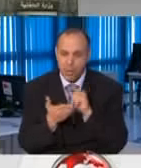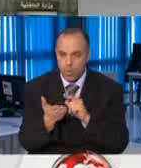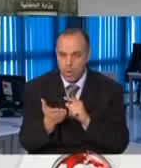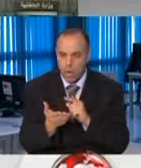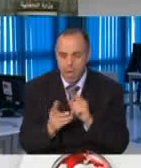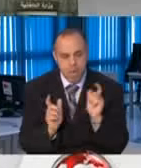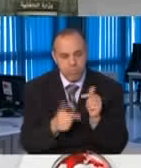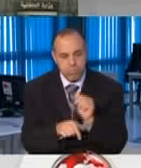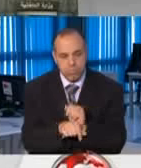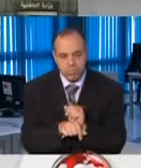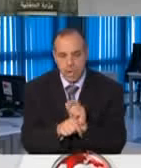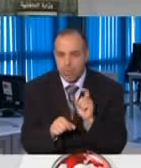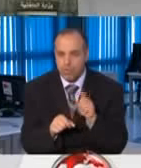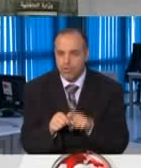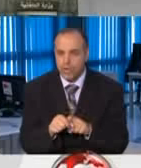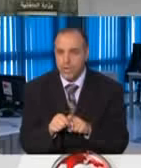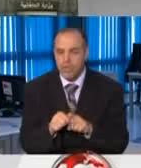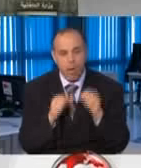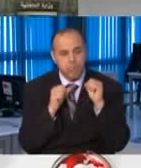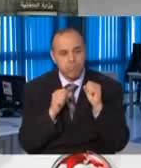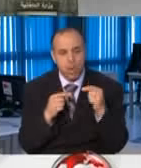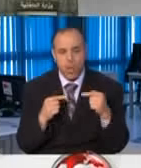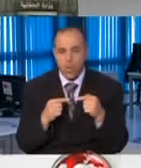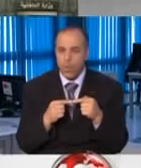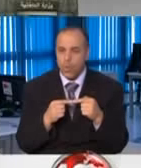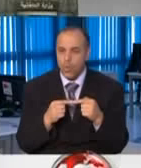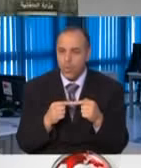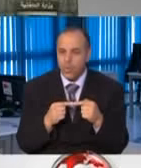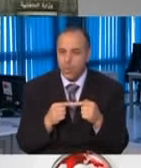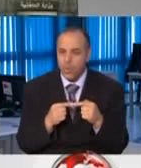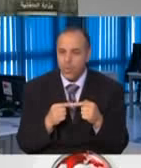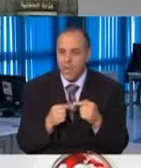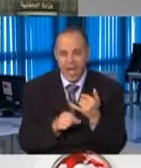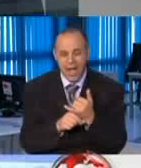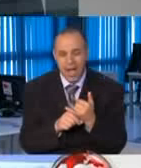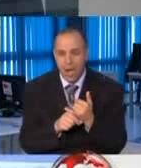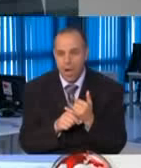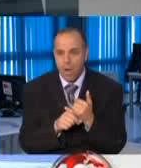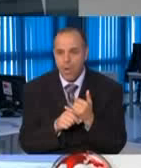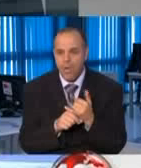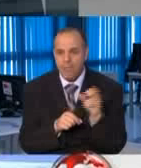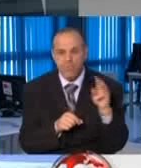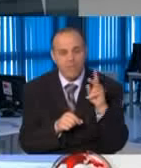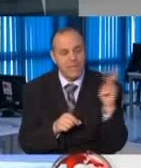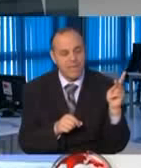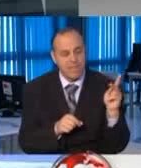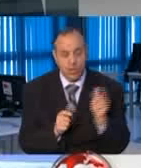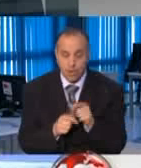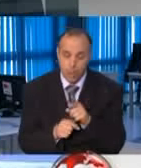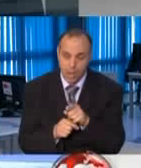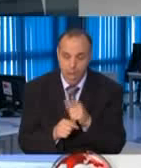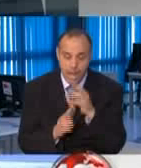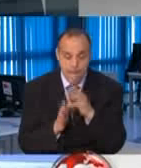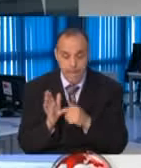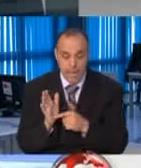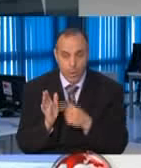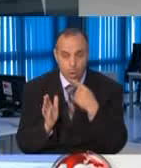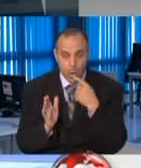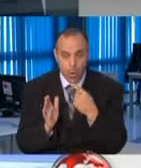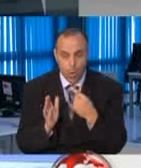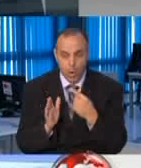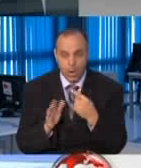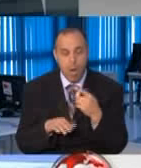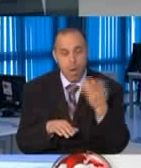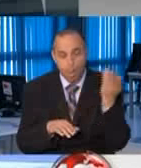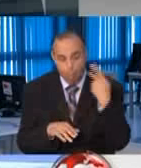تم إيقافها لمشاركتها في احتجاجات ضد اعتزام هدم مقهى عتيق سياحي في الكاف. وذكر البيان ذات أنها